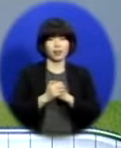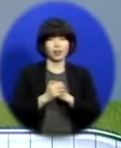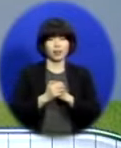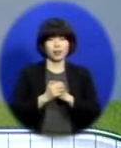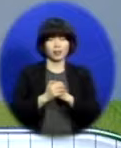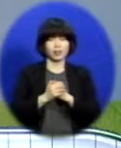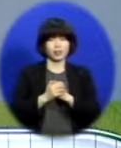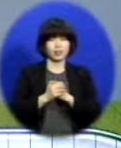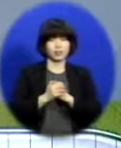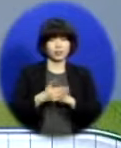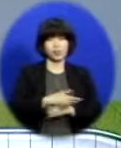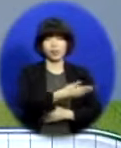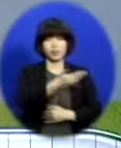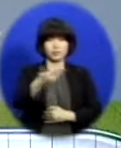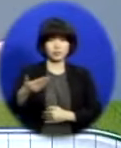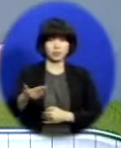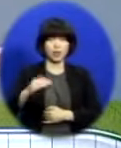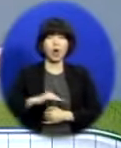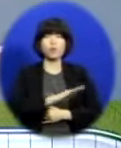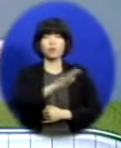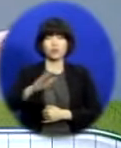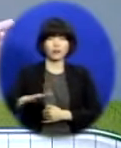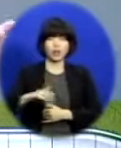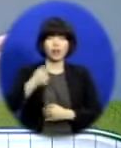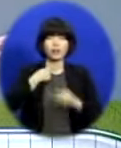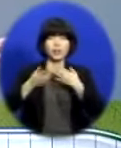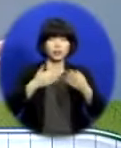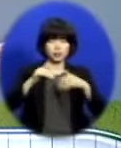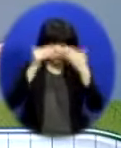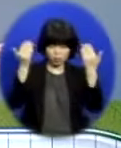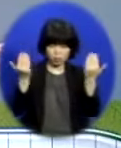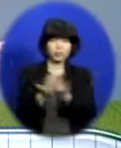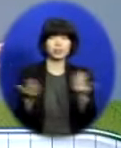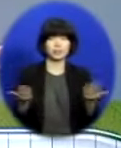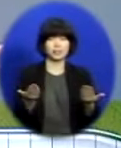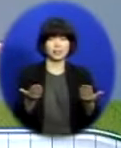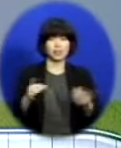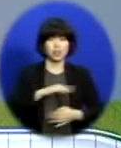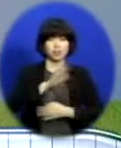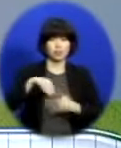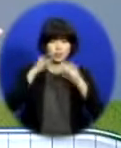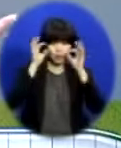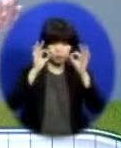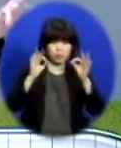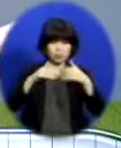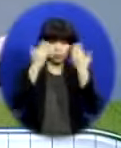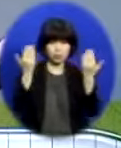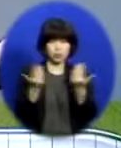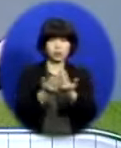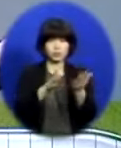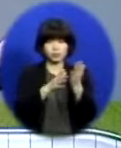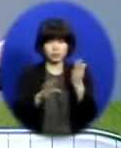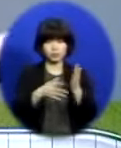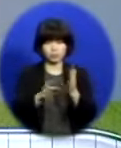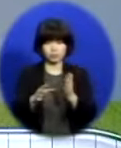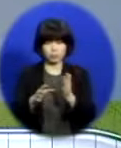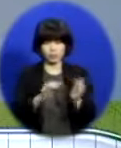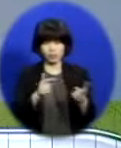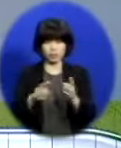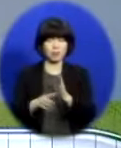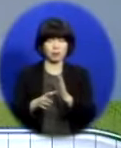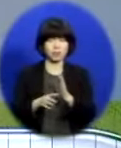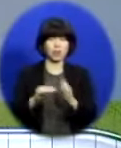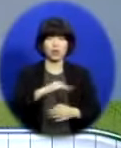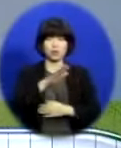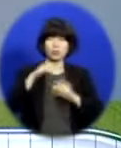돌아가겠다 여러분 우리가 겪는 모든 일들 우리가 보는 모든 만물들이 우리를 향한